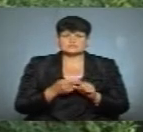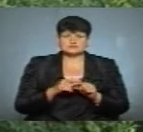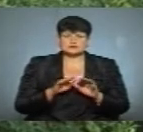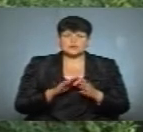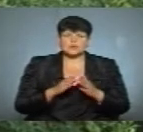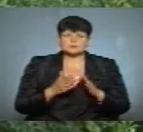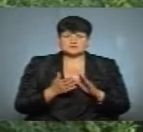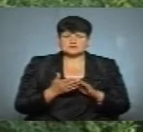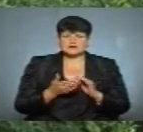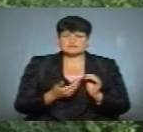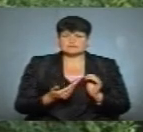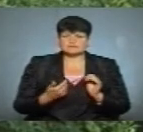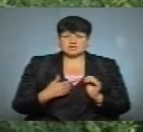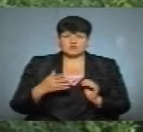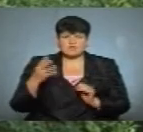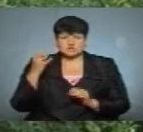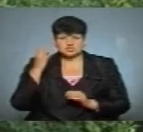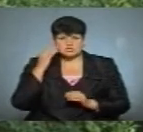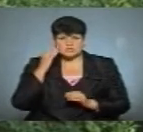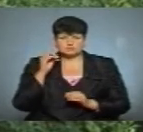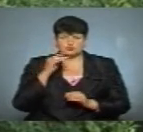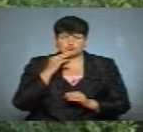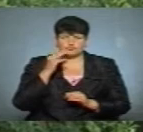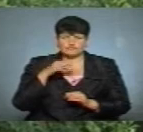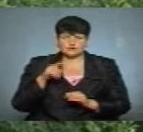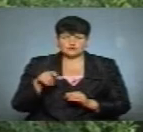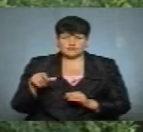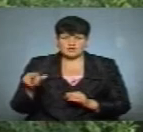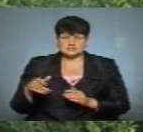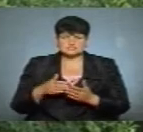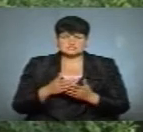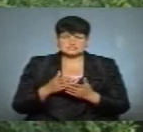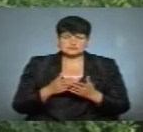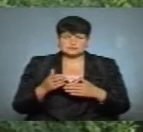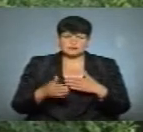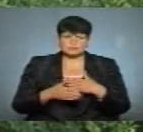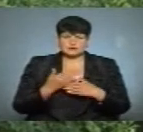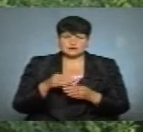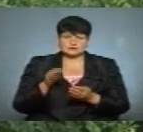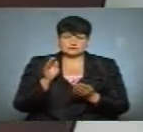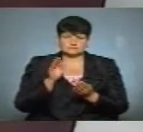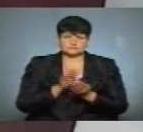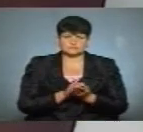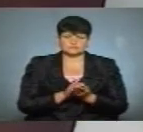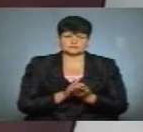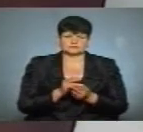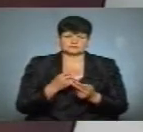ми вважаємо, що обвинувачені заслуговують на міру покарання у вигляді довічного позбавлення волі.